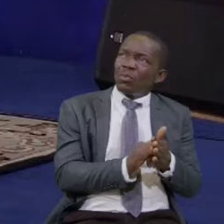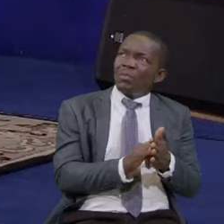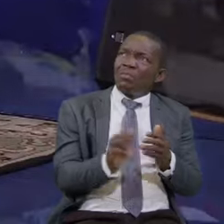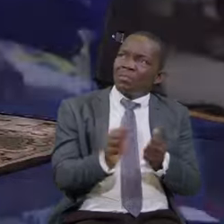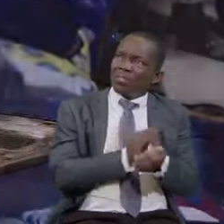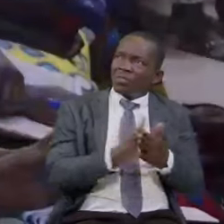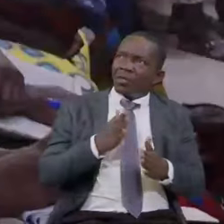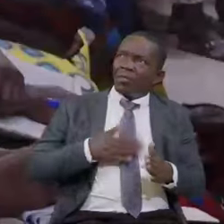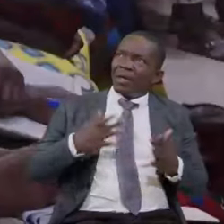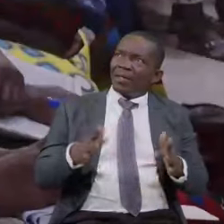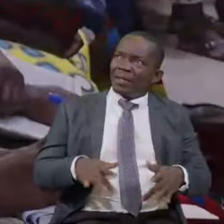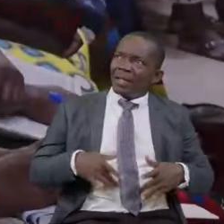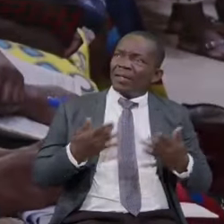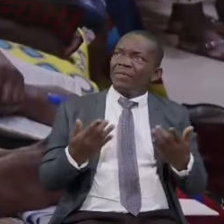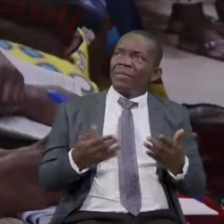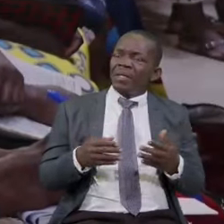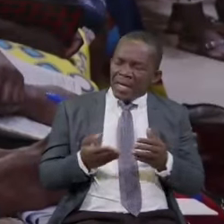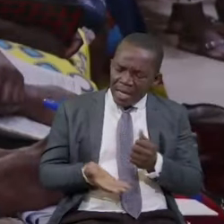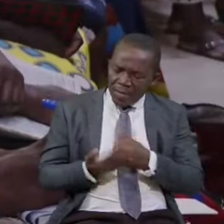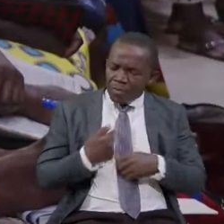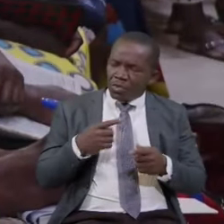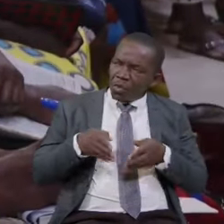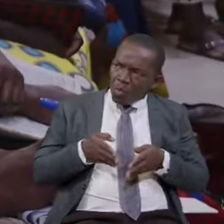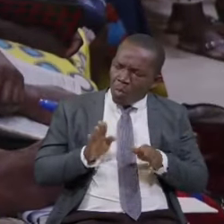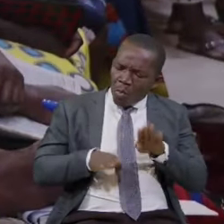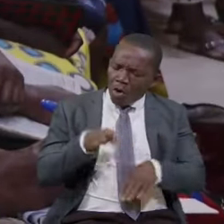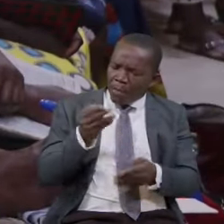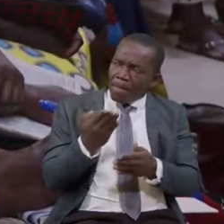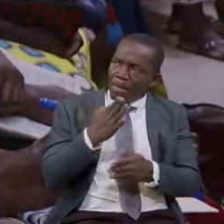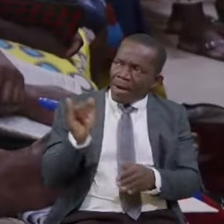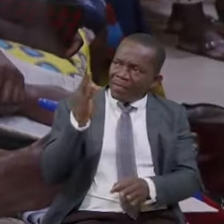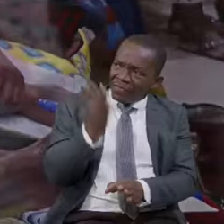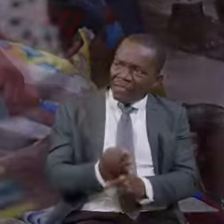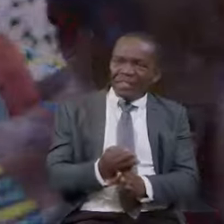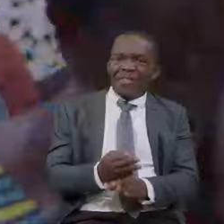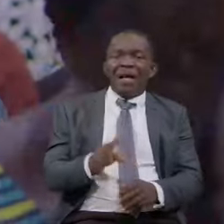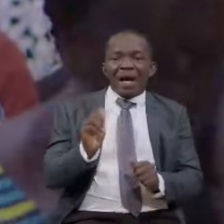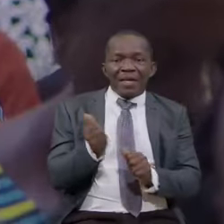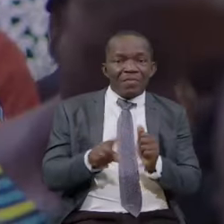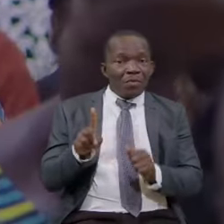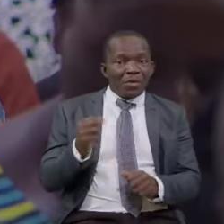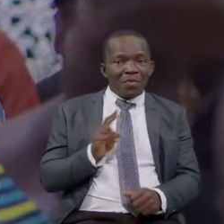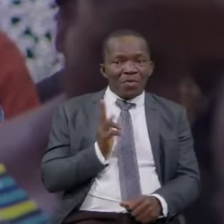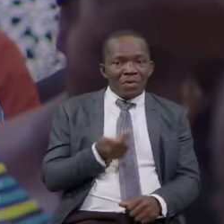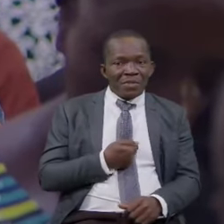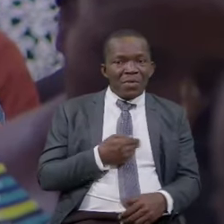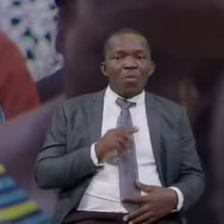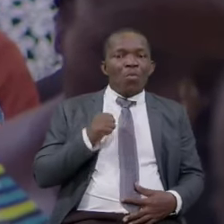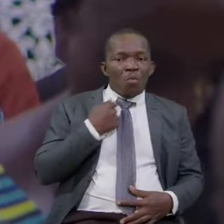de ma journée au nom de Jésus nous tous nous atteindrons la ligne